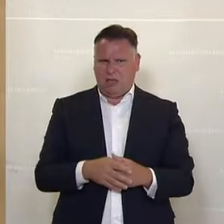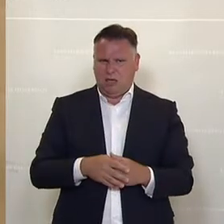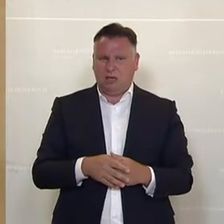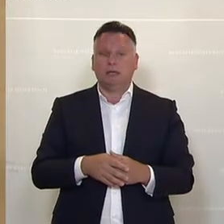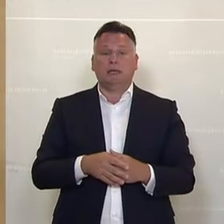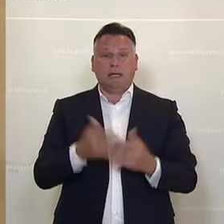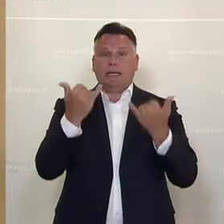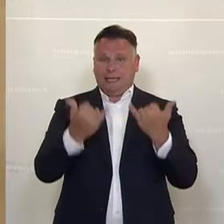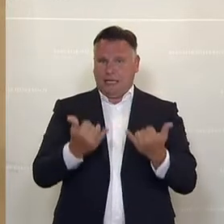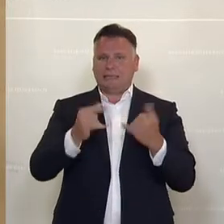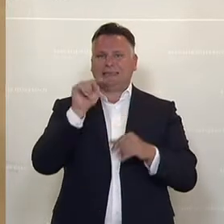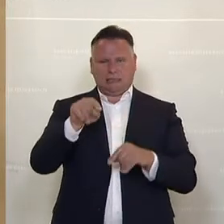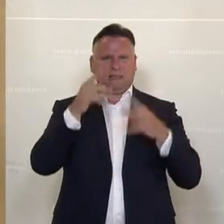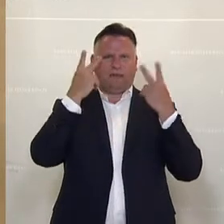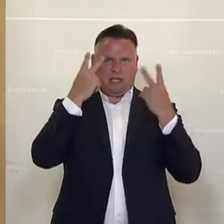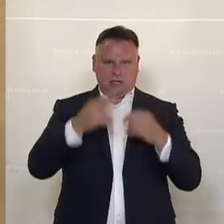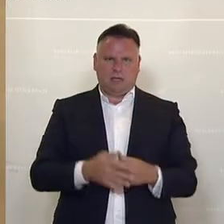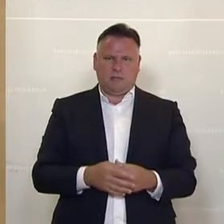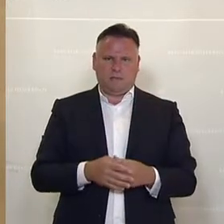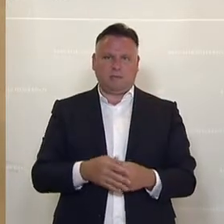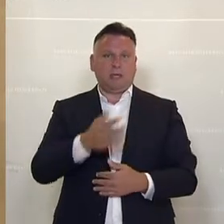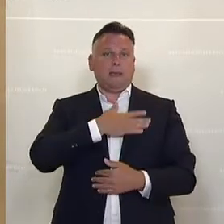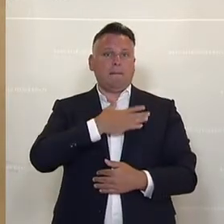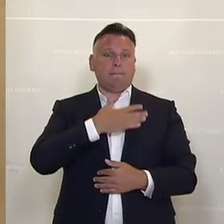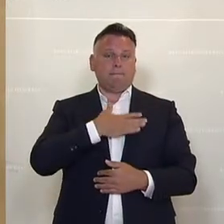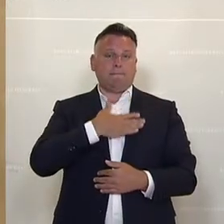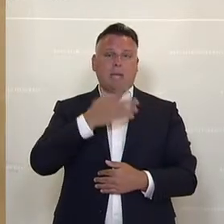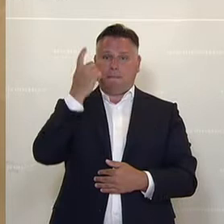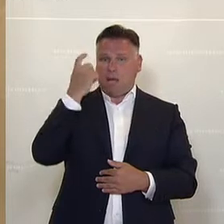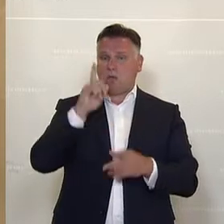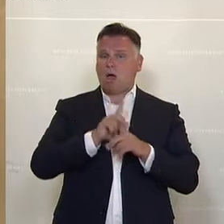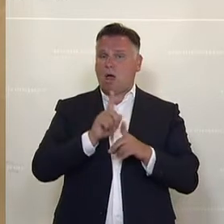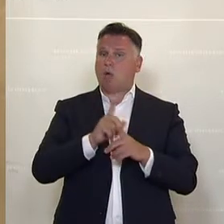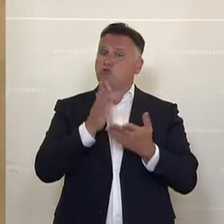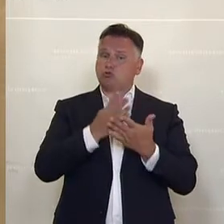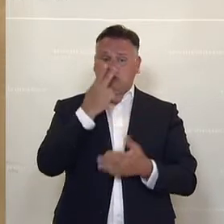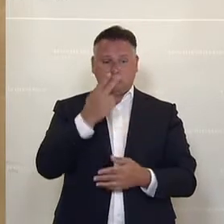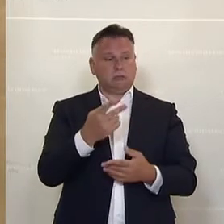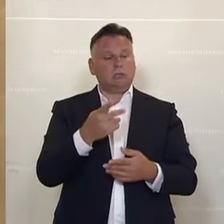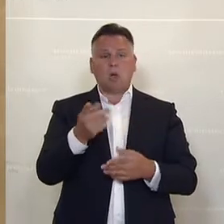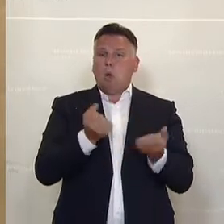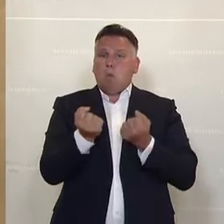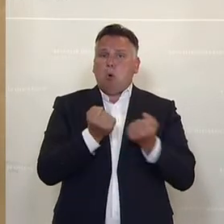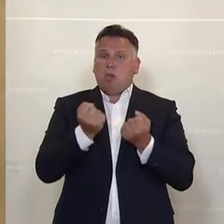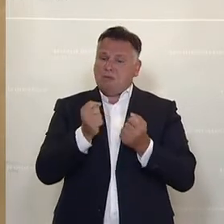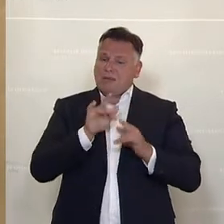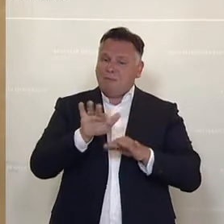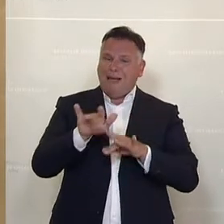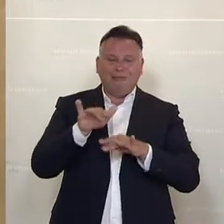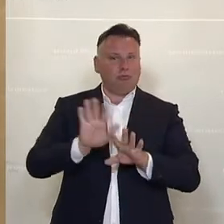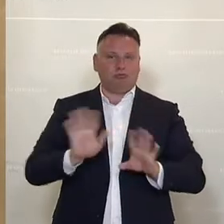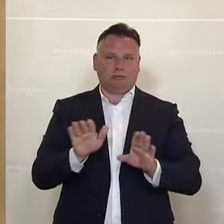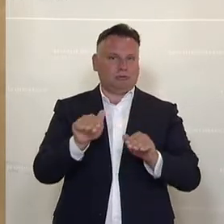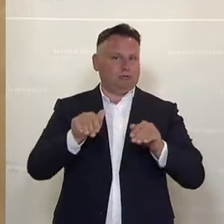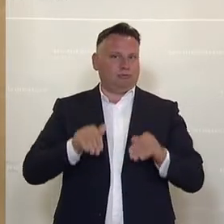eine wichtige Geschichte. Es gibt den aus meiner Sicht ernst gemeinten Versuch einer Entpolitisierung der Führung. Als